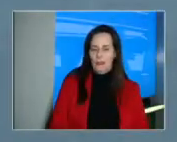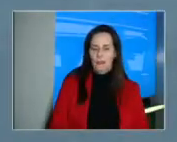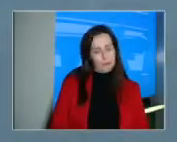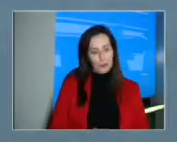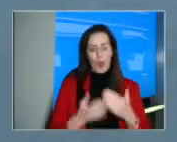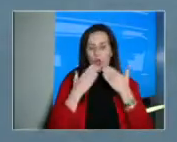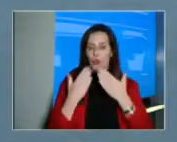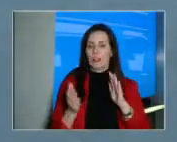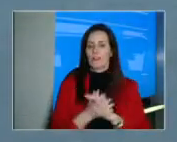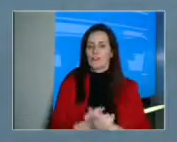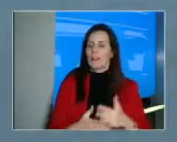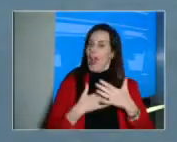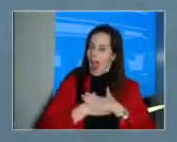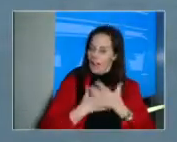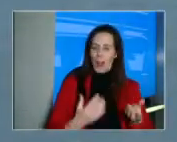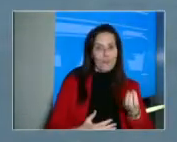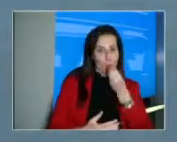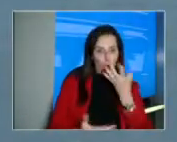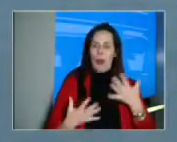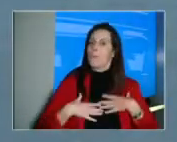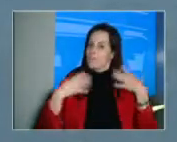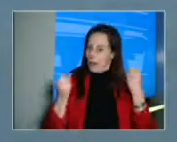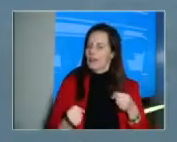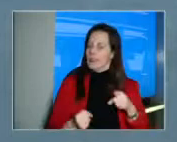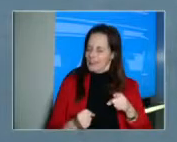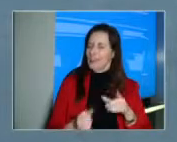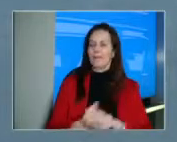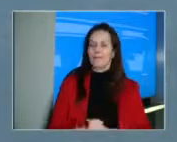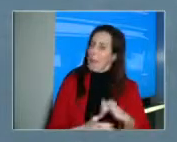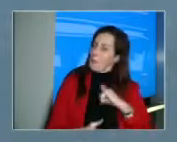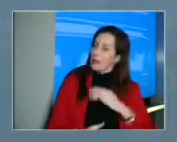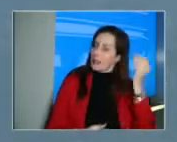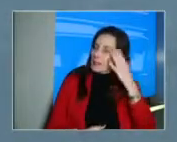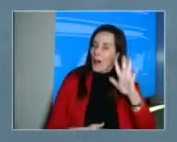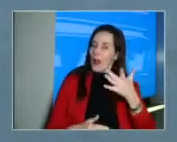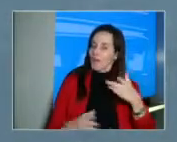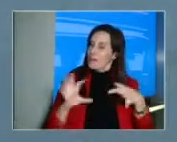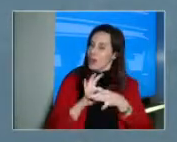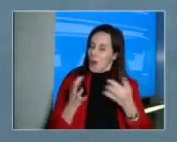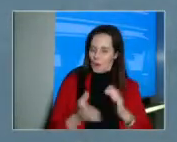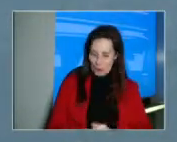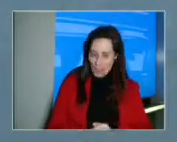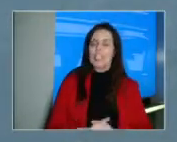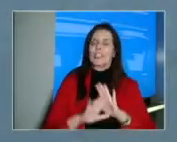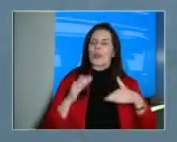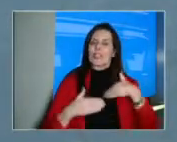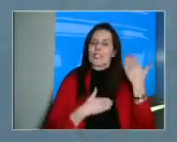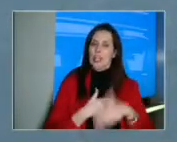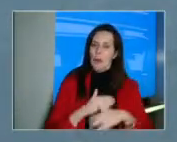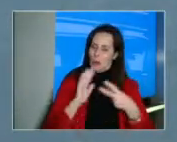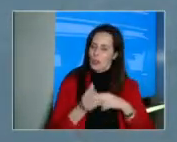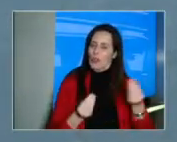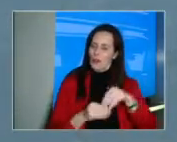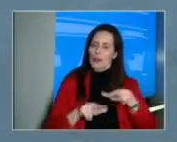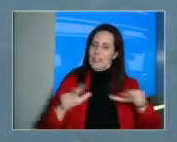תודה רבה שני, אהבה ומזון בריא, זו הייתה הפינה שלך. מעניין, נלמד, אולי זה מתחבר ביחד. זהו, סיימנו תוכנית